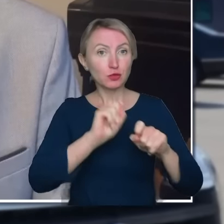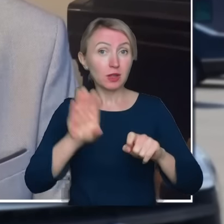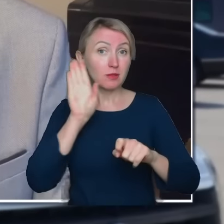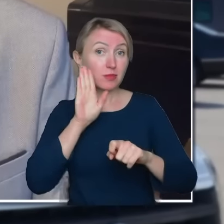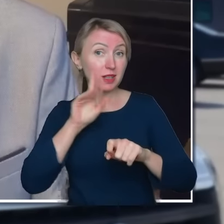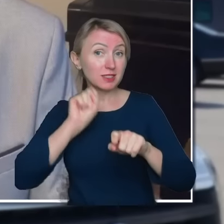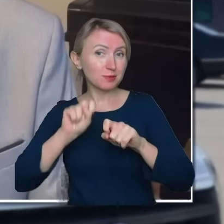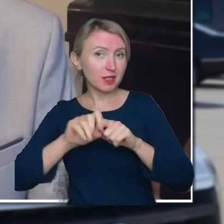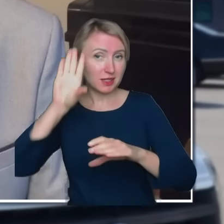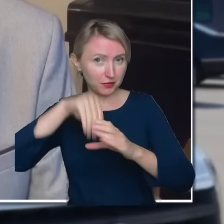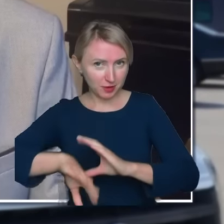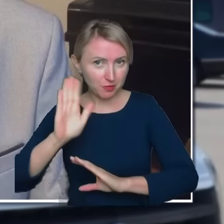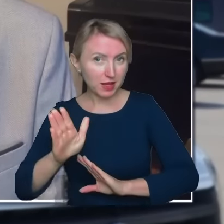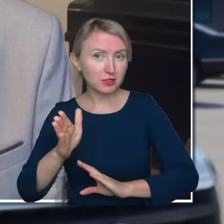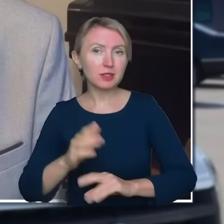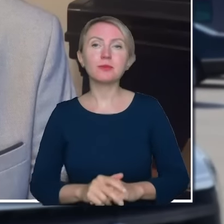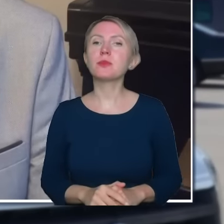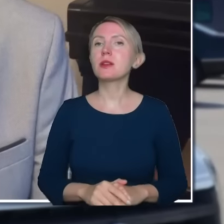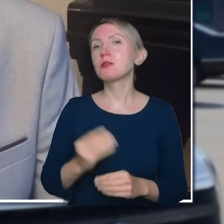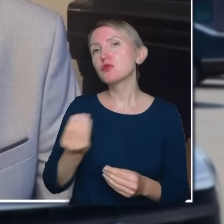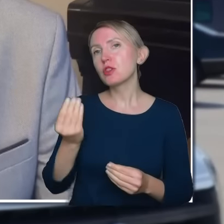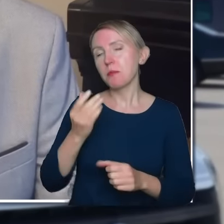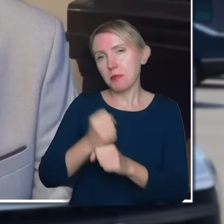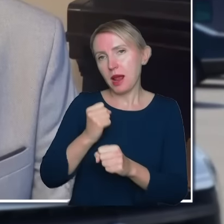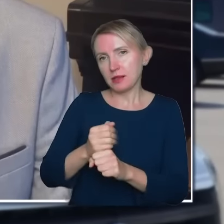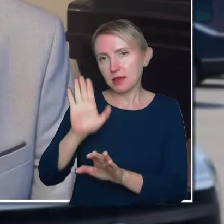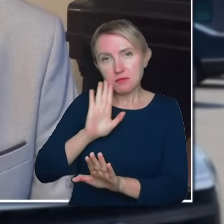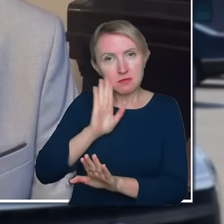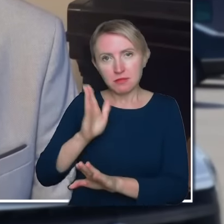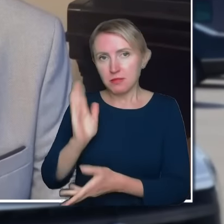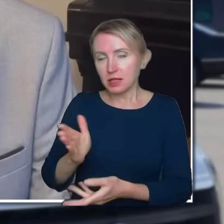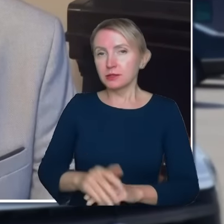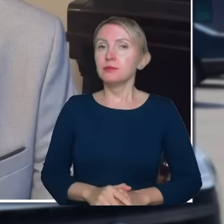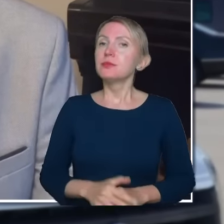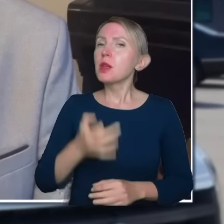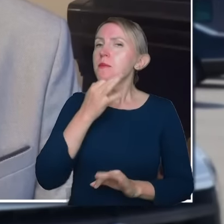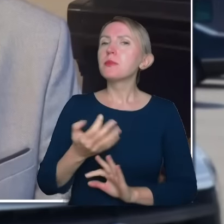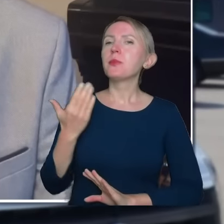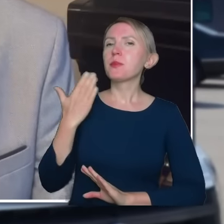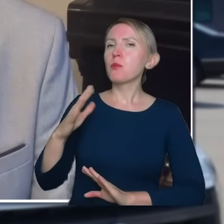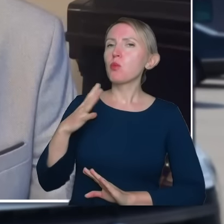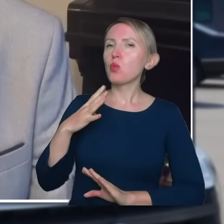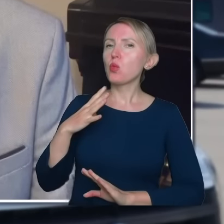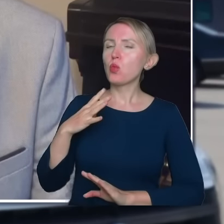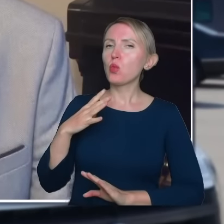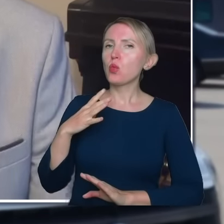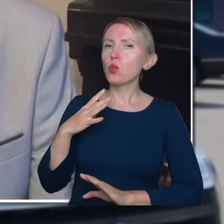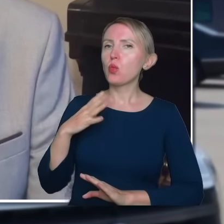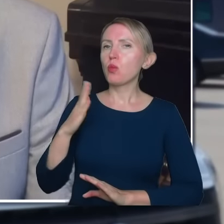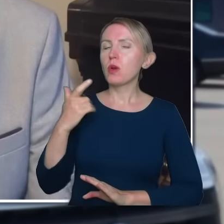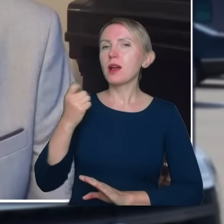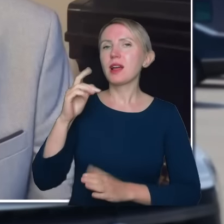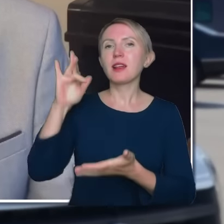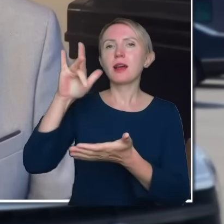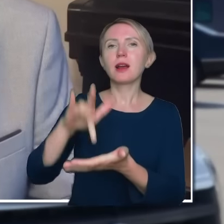Inspekcji Transportu Drogowego? Czy dalej będzie tam pracował? I to pytanie, które przed chwilą też postawiłem, czy pojedzie na twinning,